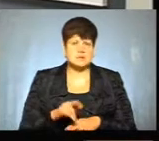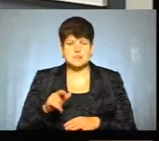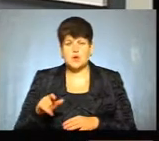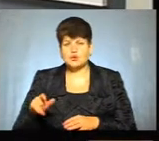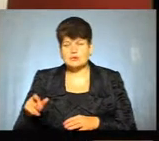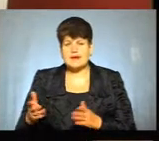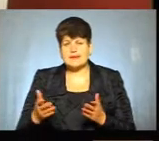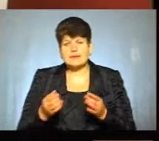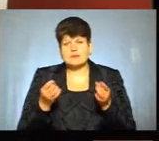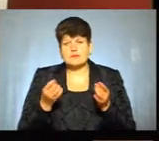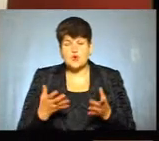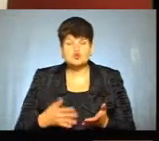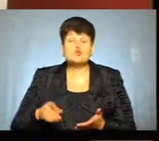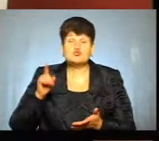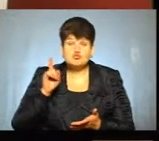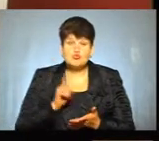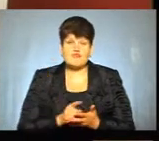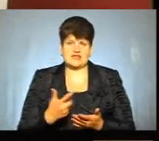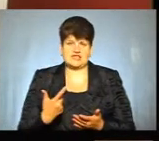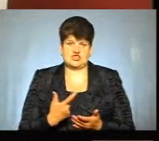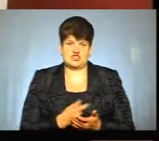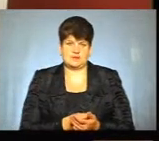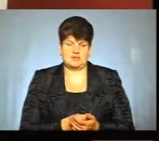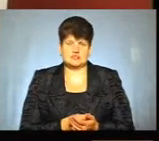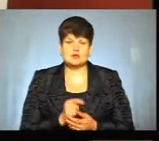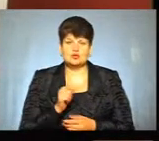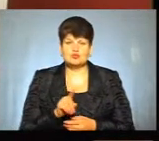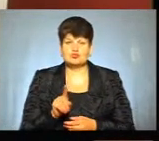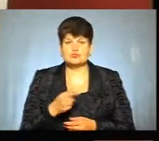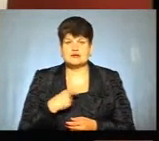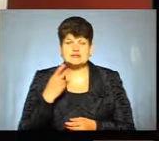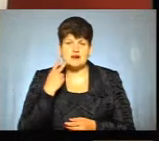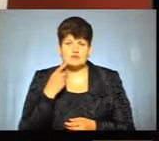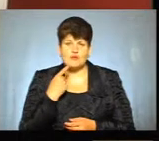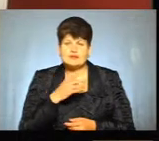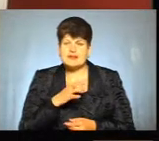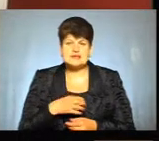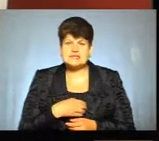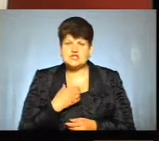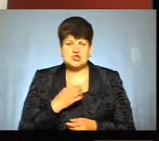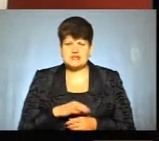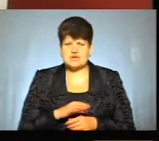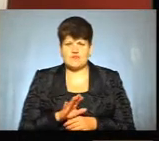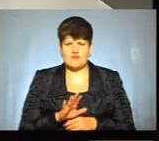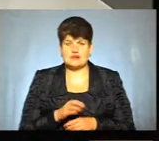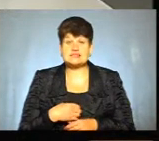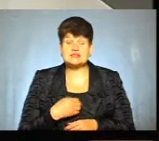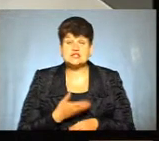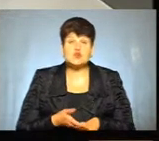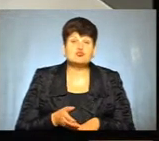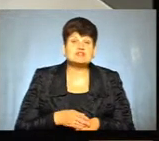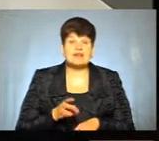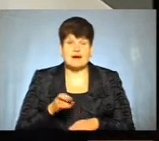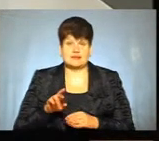які просто зобов'язані щепитися, тому що ми завжди кажемо, що не так страшне захворювання, як страшні ускладнення.